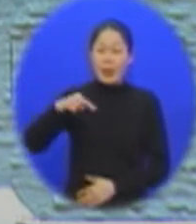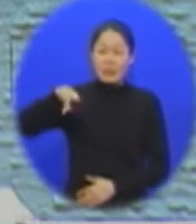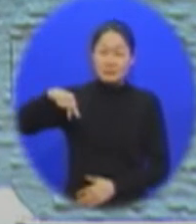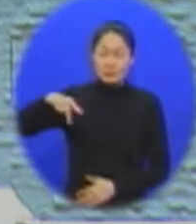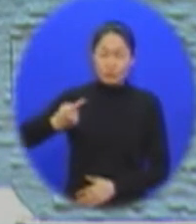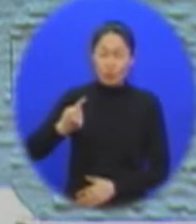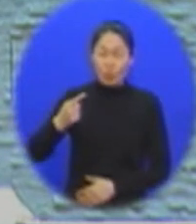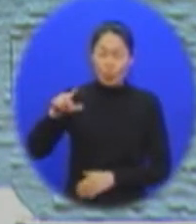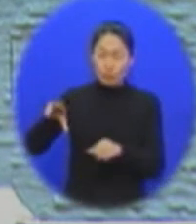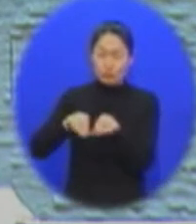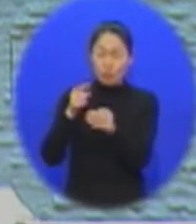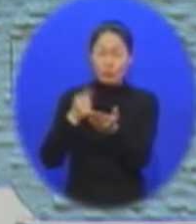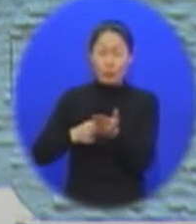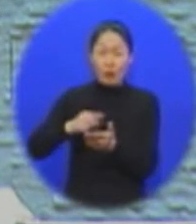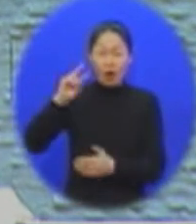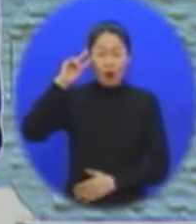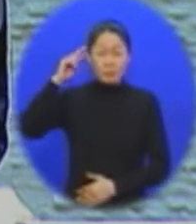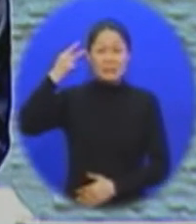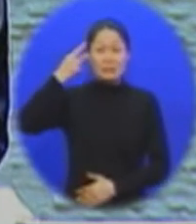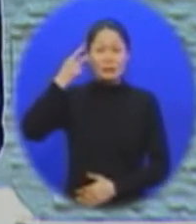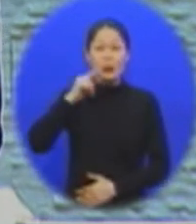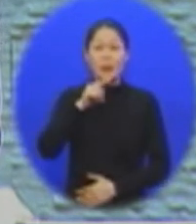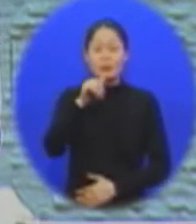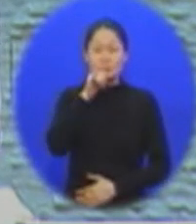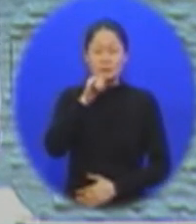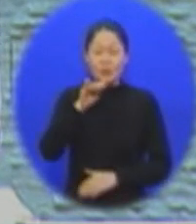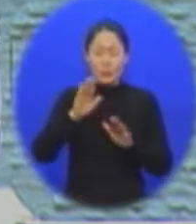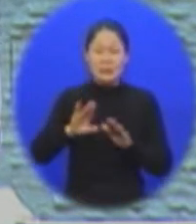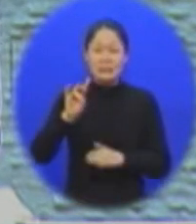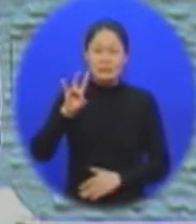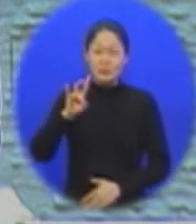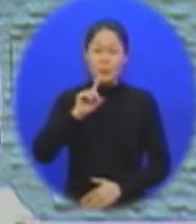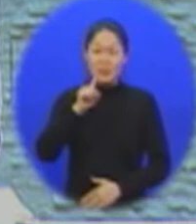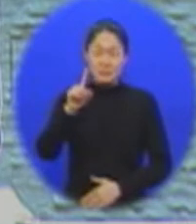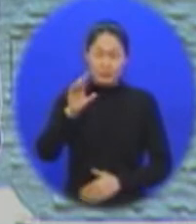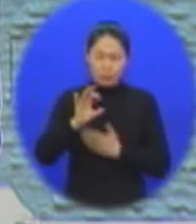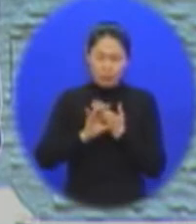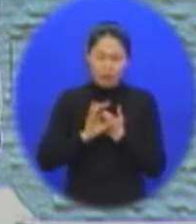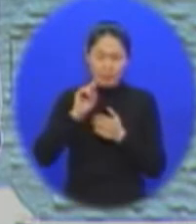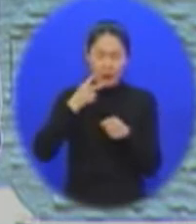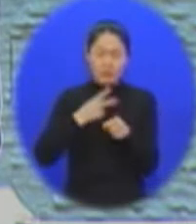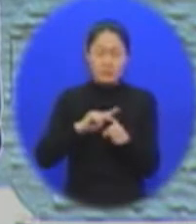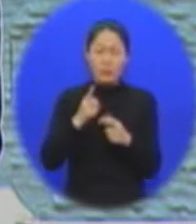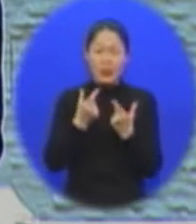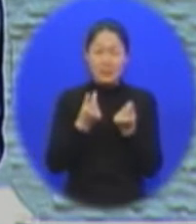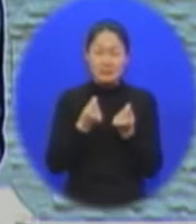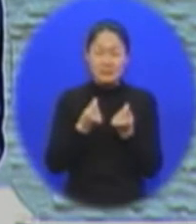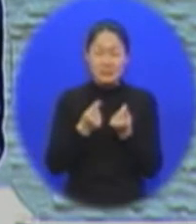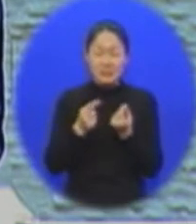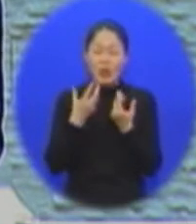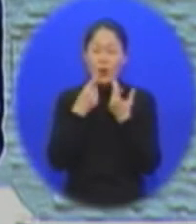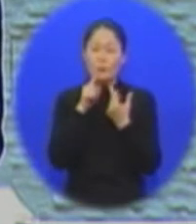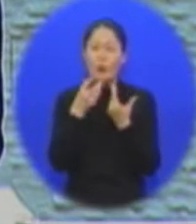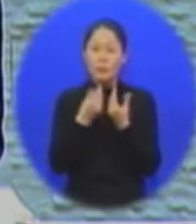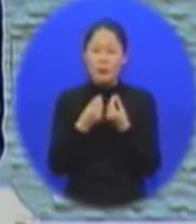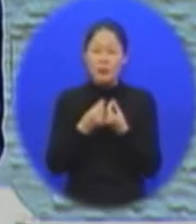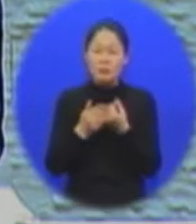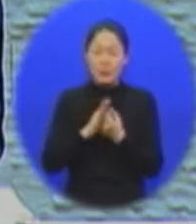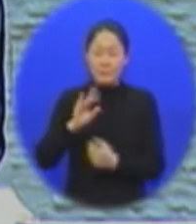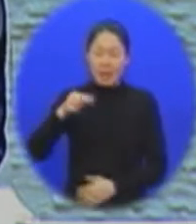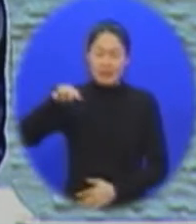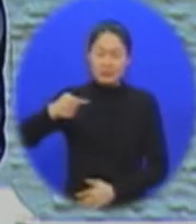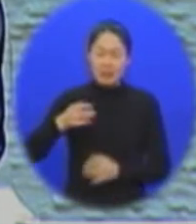그랬어요 오늘 24절 말씀 에 바울이 이같이 변 명함에 배수도 가 크게 소리 내어 이르되